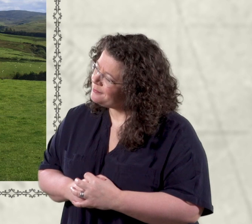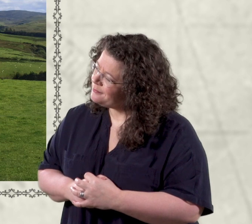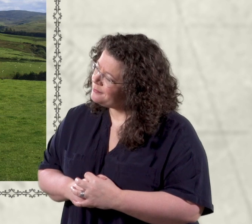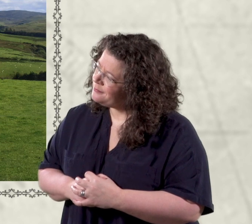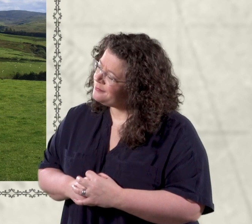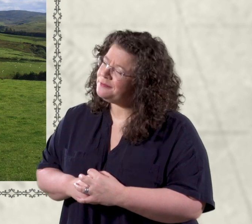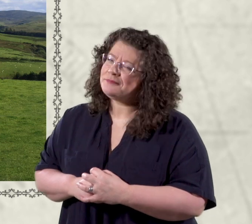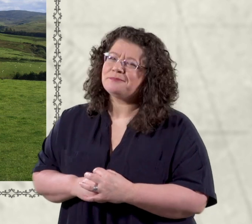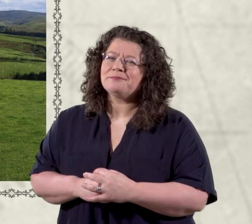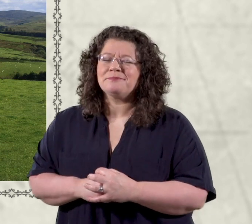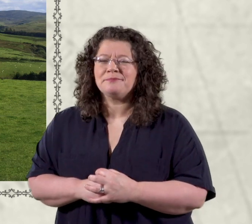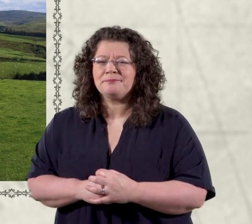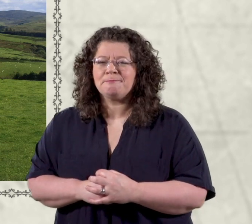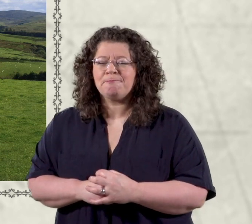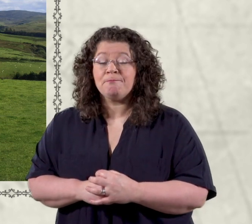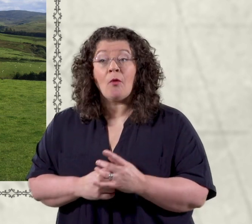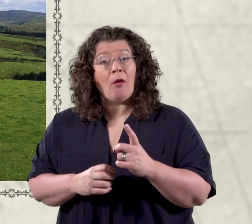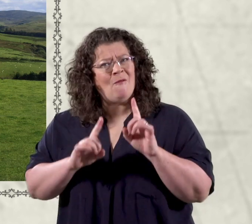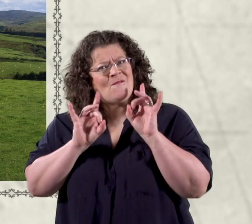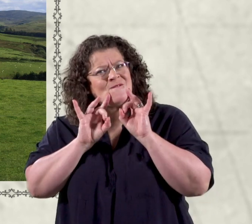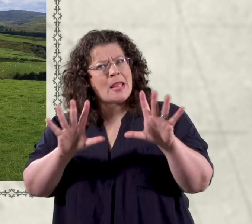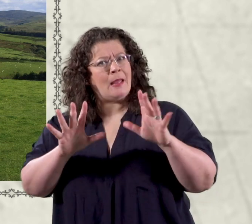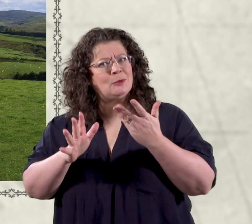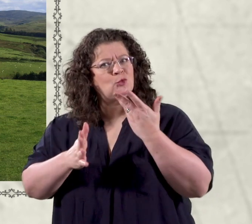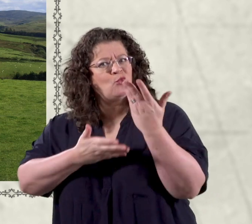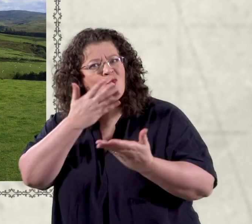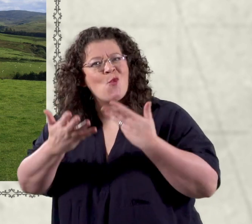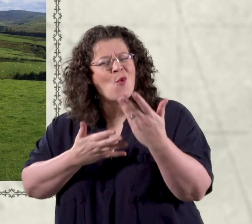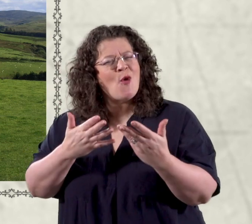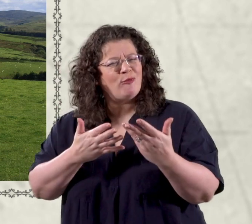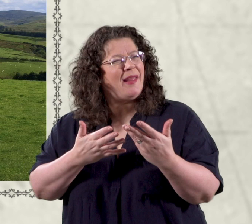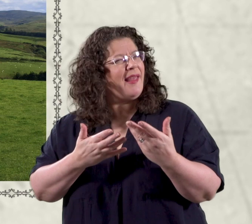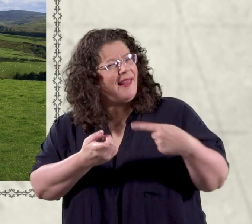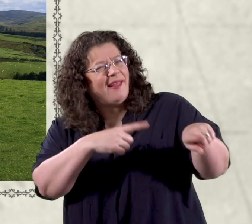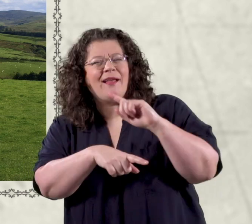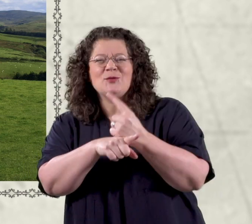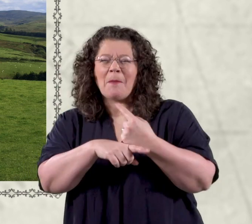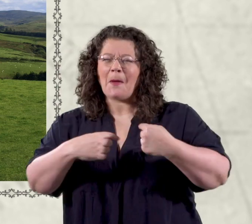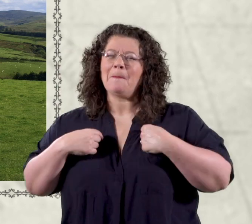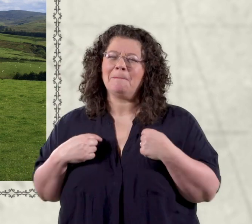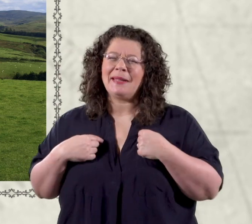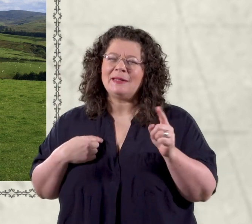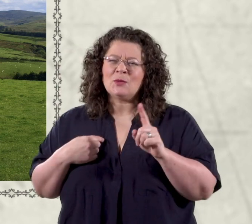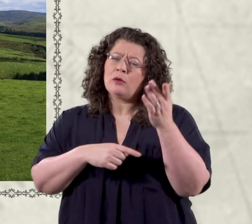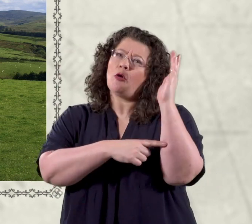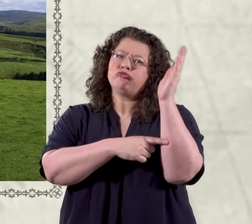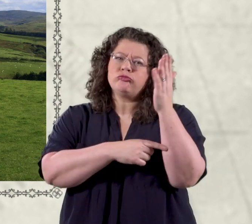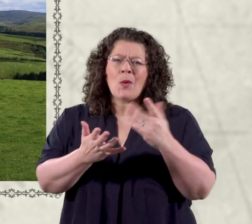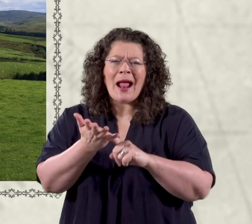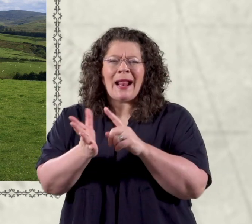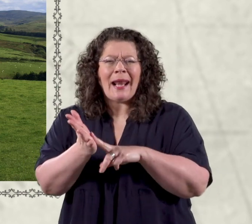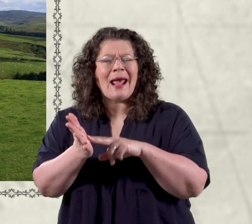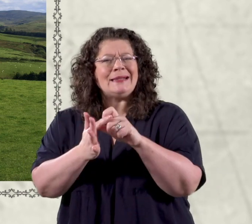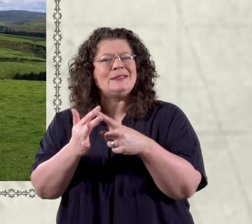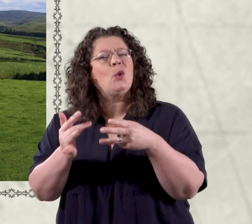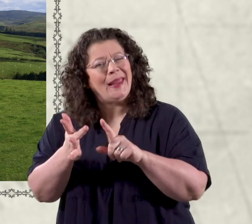Un o'r straeon enwoca sy'n cael ei hadrodd amdanau. Wedi honno am y bregeth ar y bryn. O'n i wedi cerdded